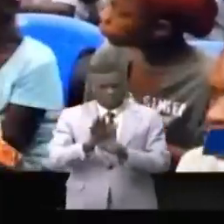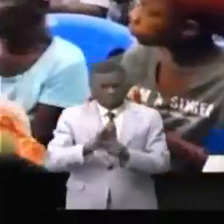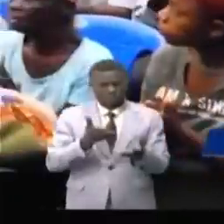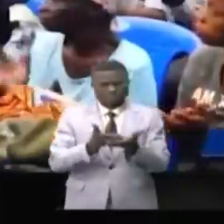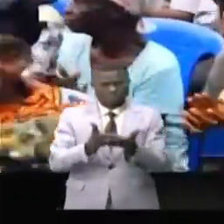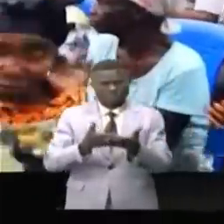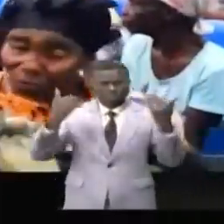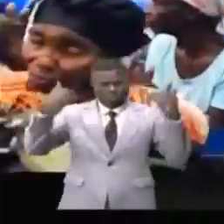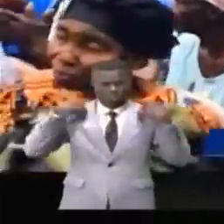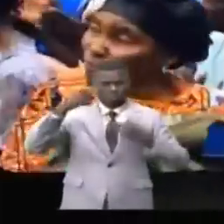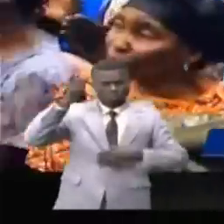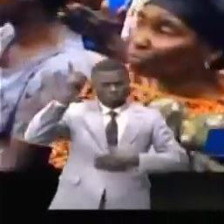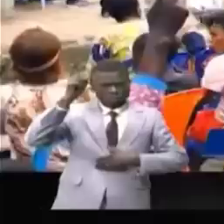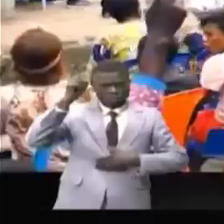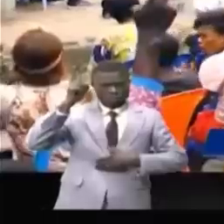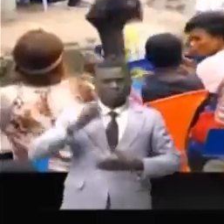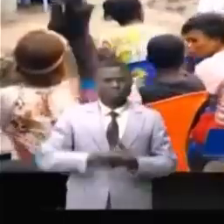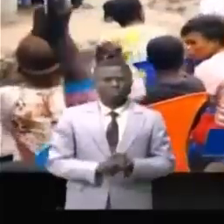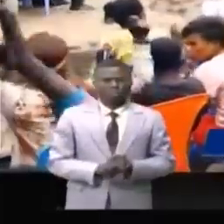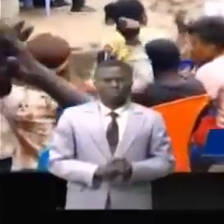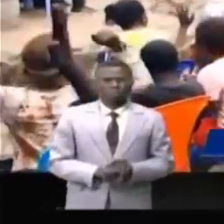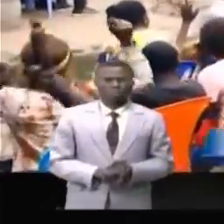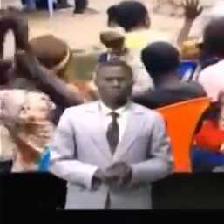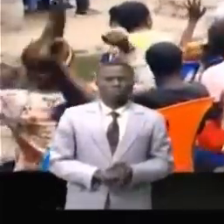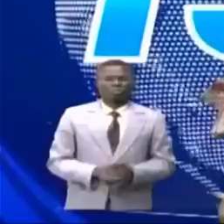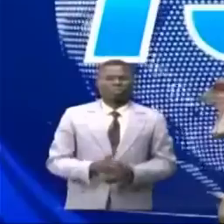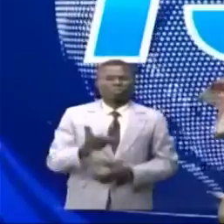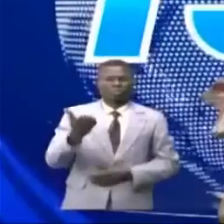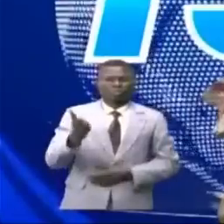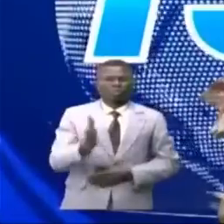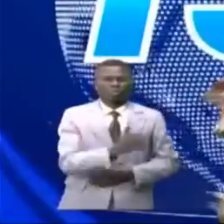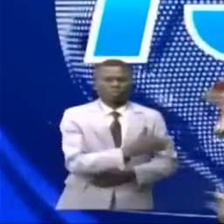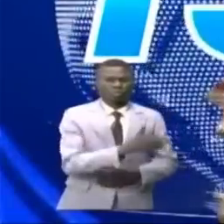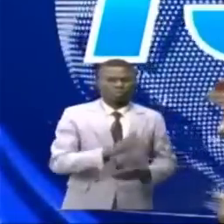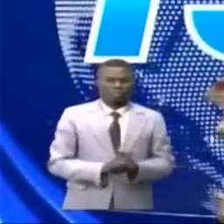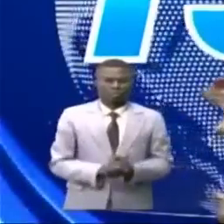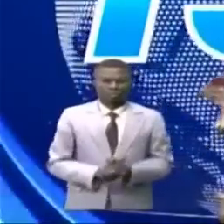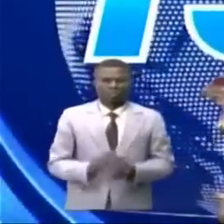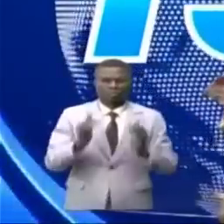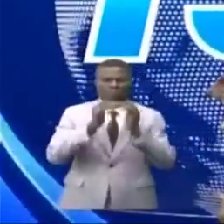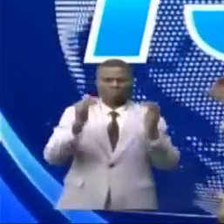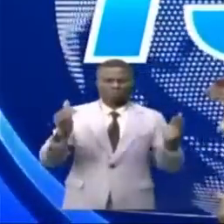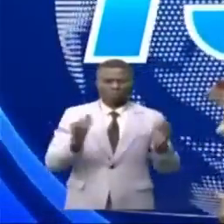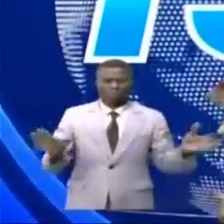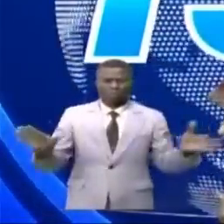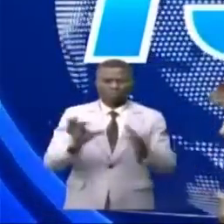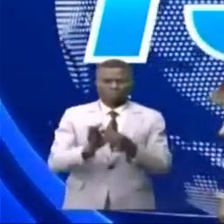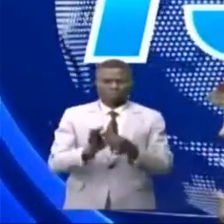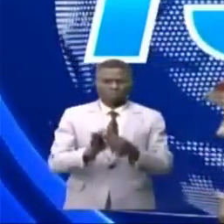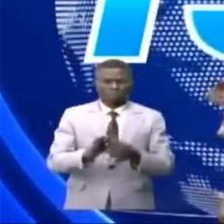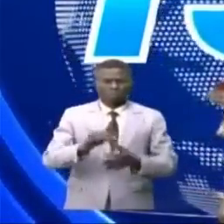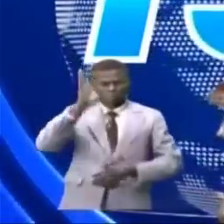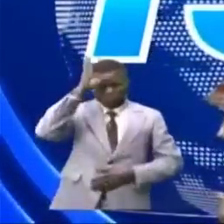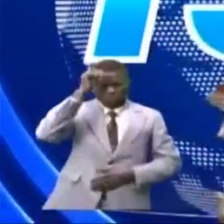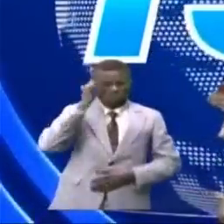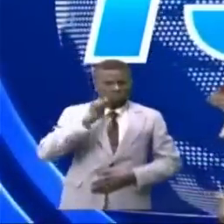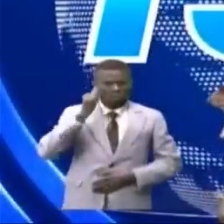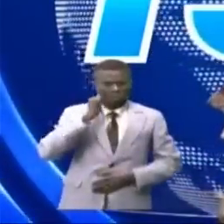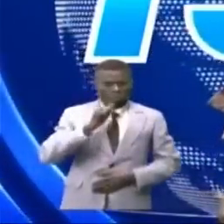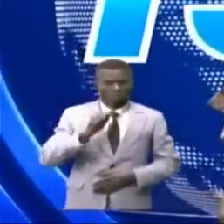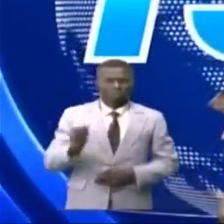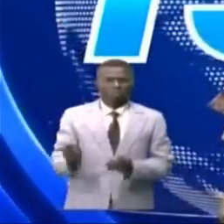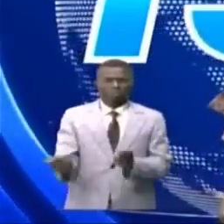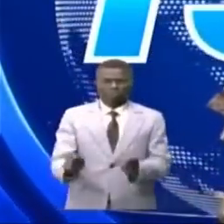d'autorité morale de l'asbel les amis de Socrate Mubengei. La paix et l'unité des filles et fils du